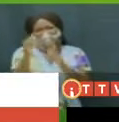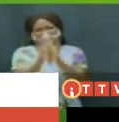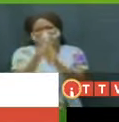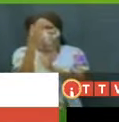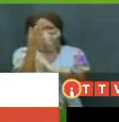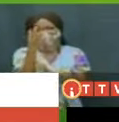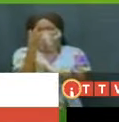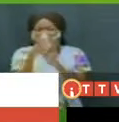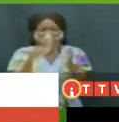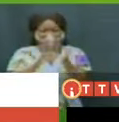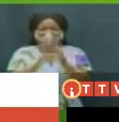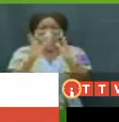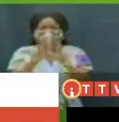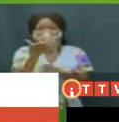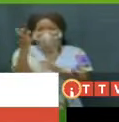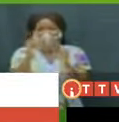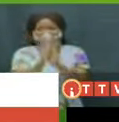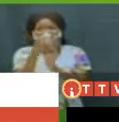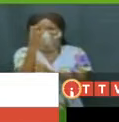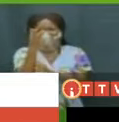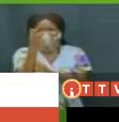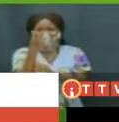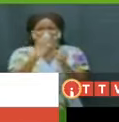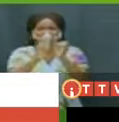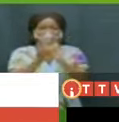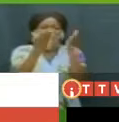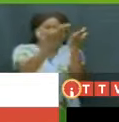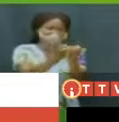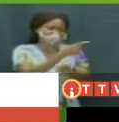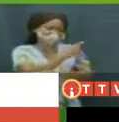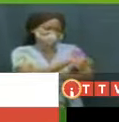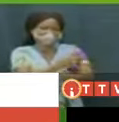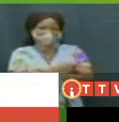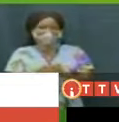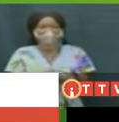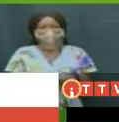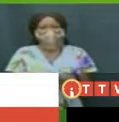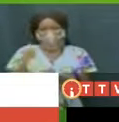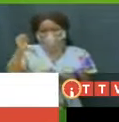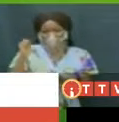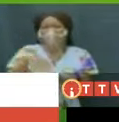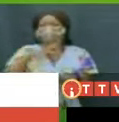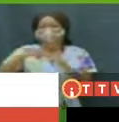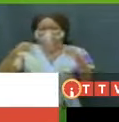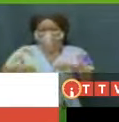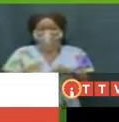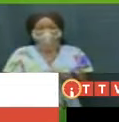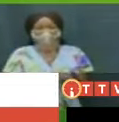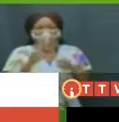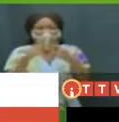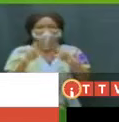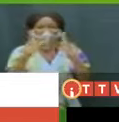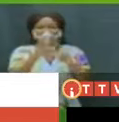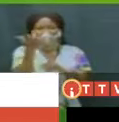mchipatala kuyambira nthawi ino dzulo kufika lero. Koma nthawi yomweyonso anthu 16 chiwerengero